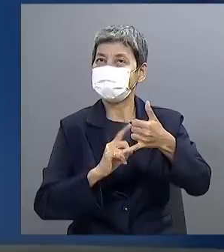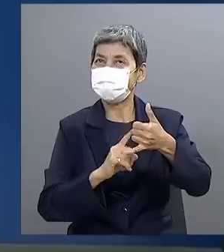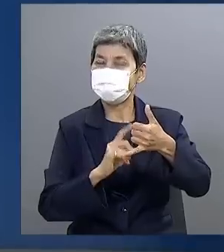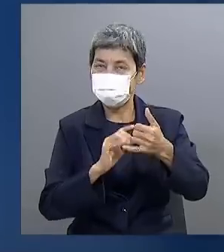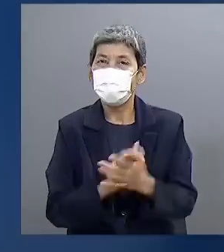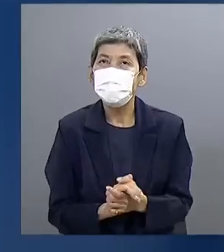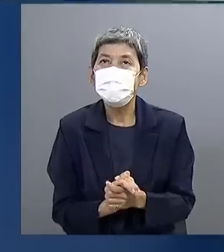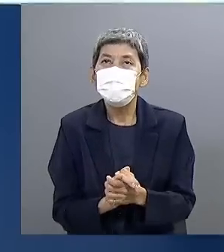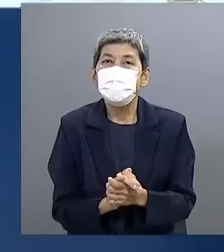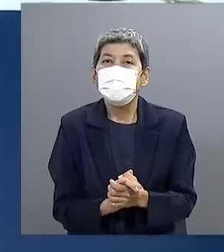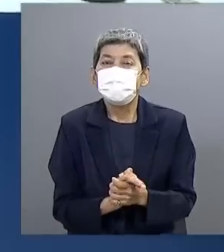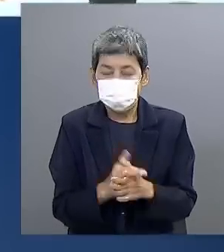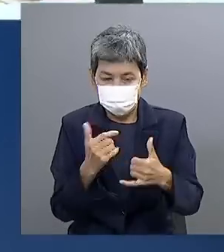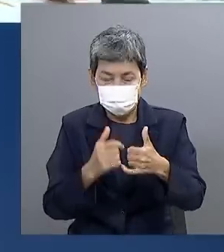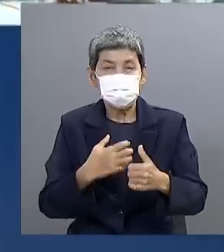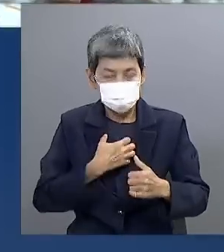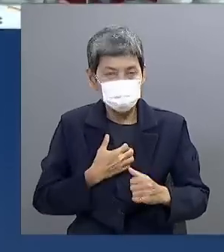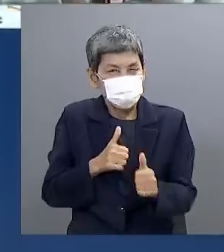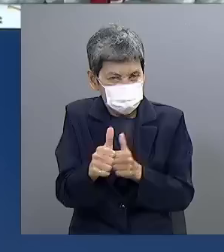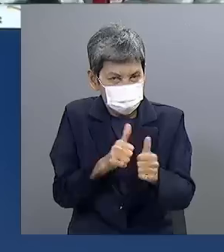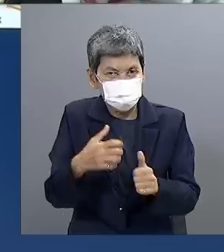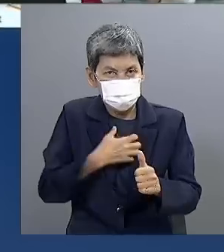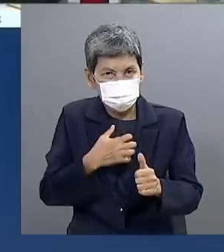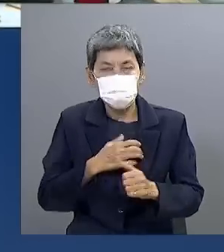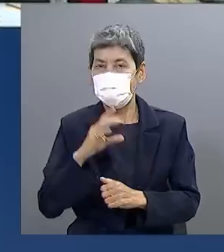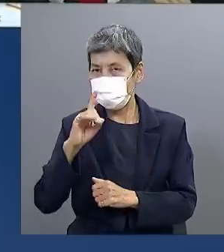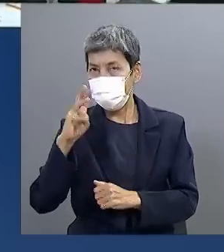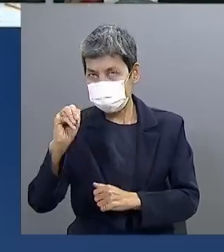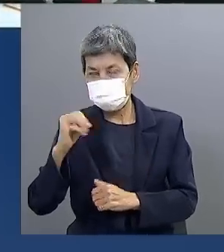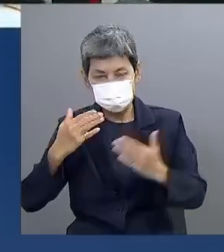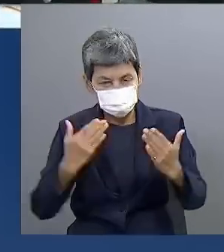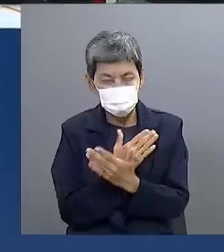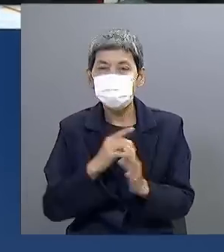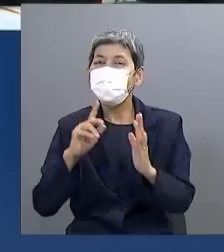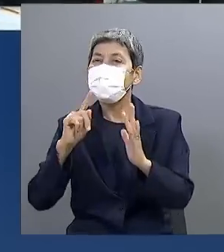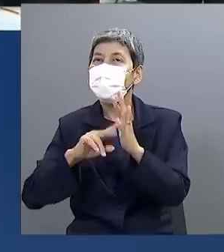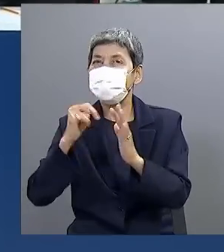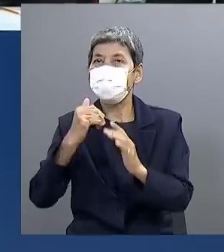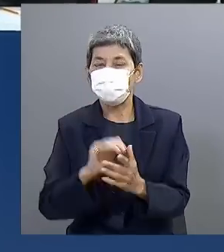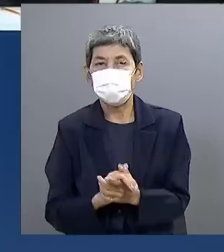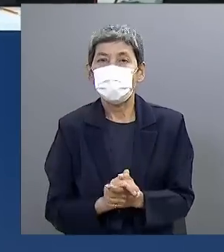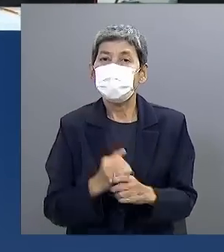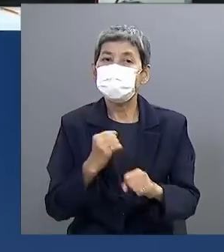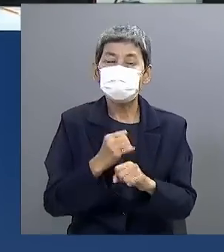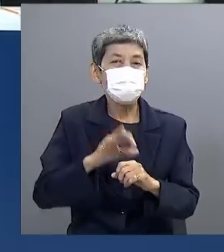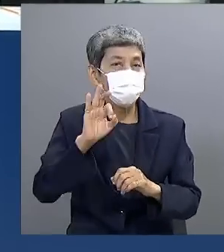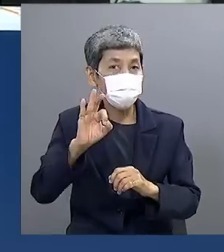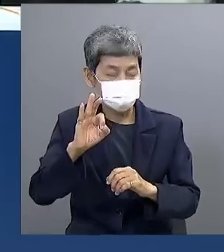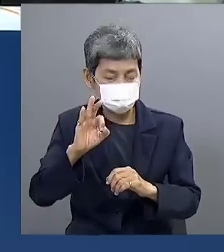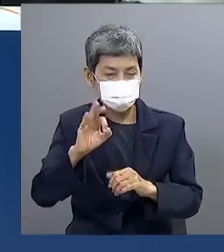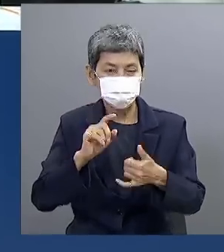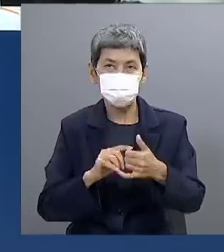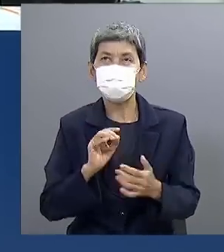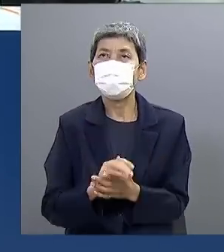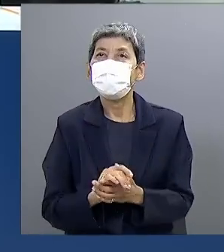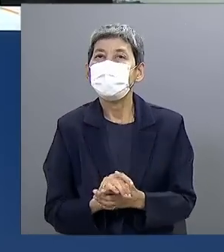นาพิทักษ์นะคะที่จะลงชิงในเขตดอนเมืองค่ะแทนคุณเก่งการุณหรือว่าน้องฟุกค่ะฟุกเดอะสตาร์นะคะนายพัชระธรรม